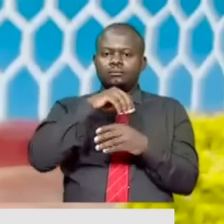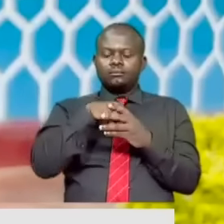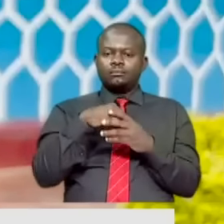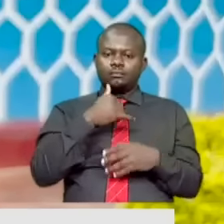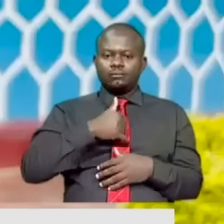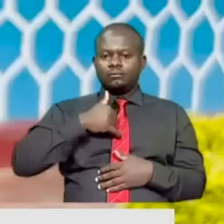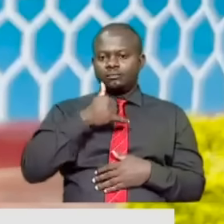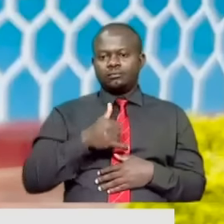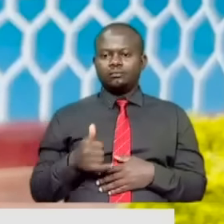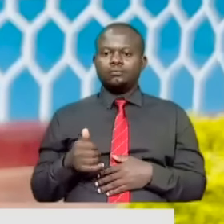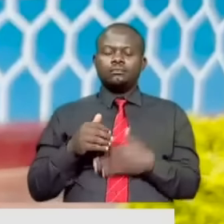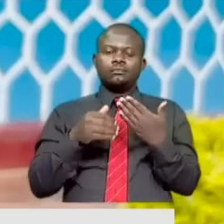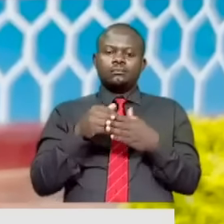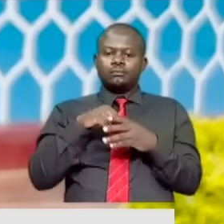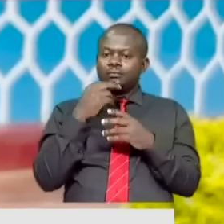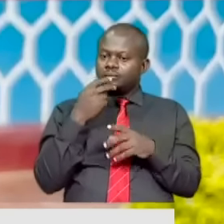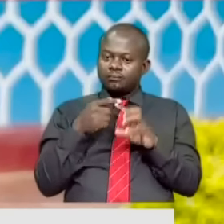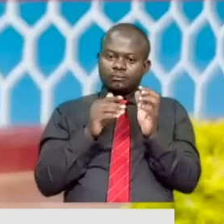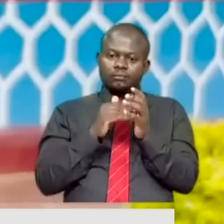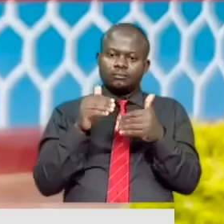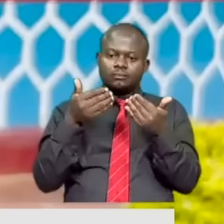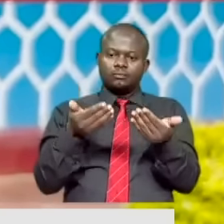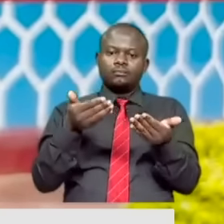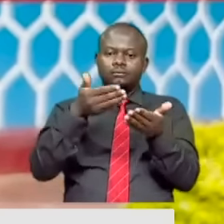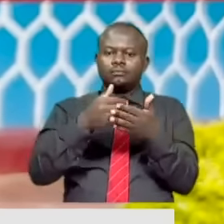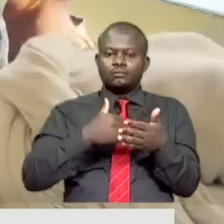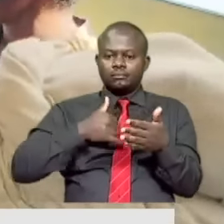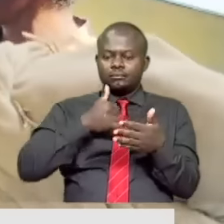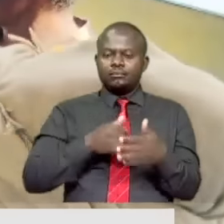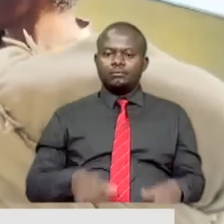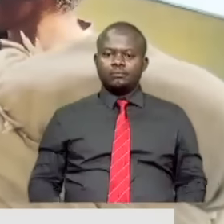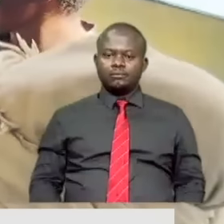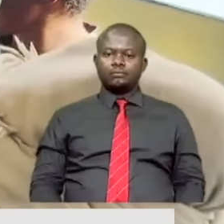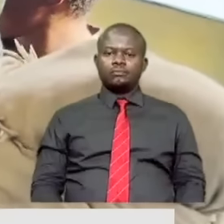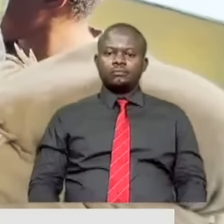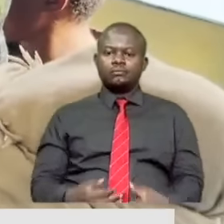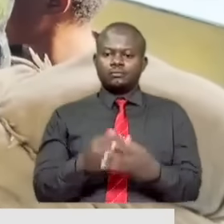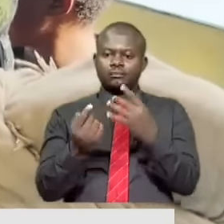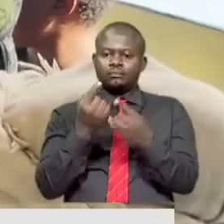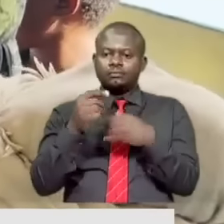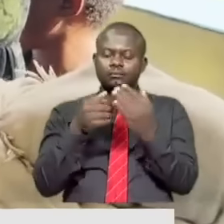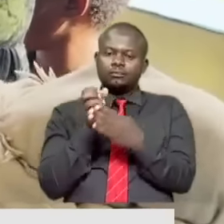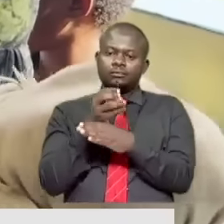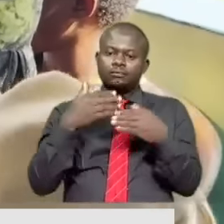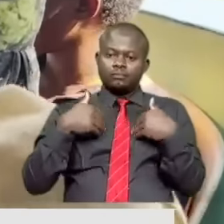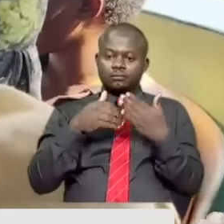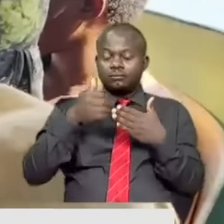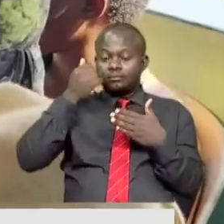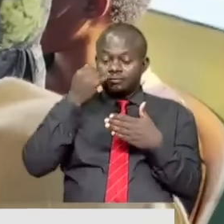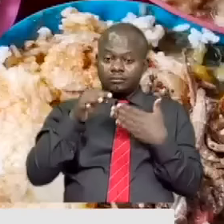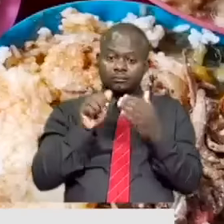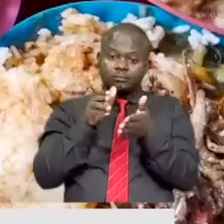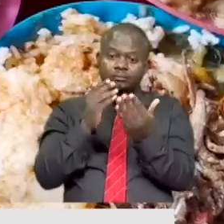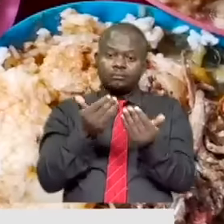muhondo. Yari ari mu mutuku ariko ubu ngubu ageze mu muhondo. Muri iki gikoni abajyanama b'ubuzima nibo bari gukurikirana